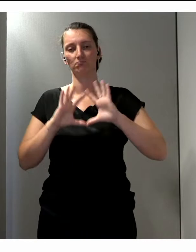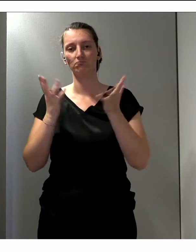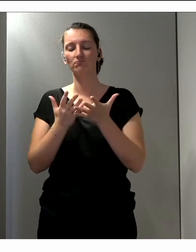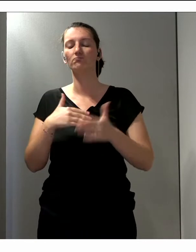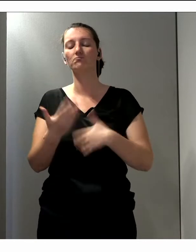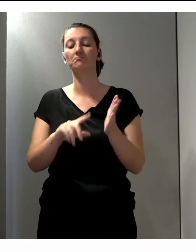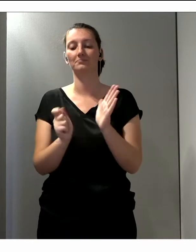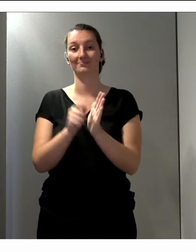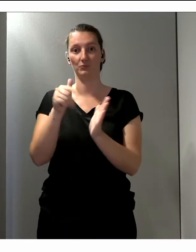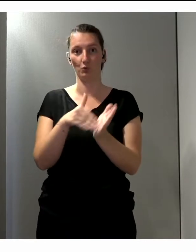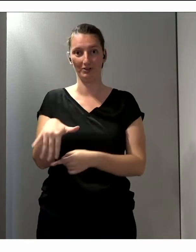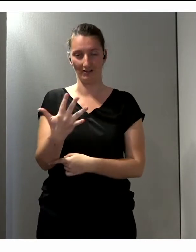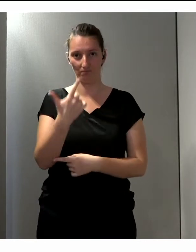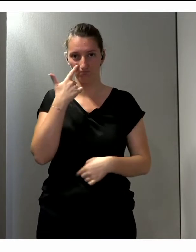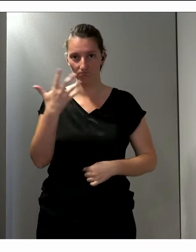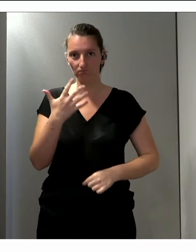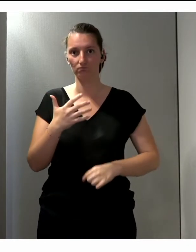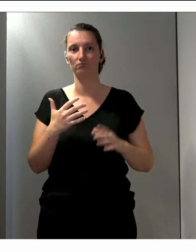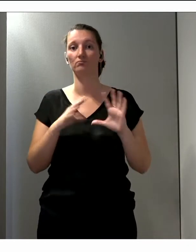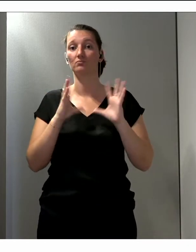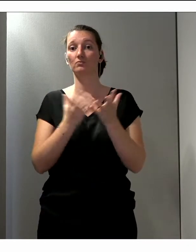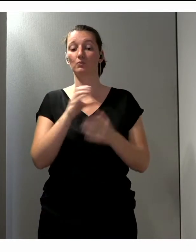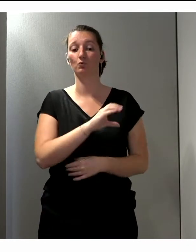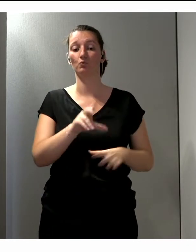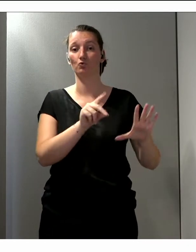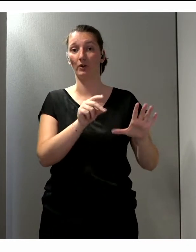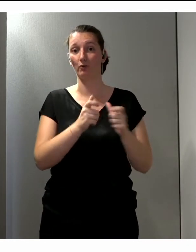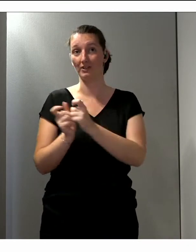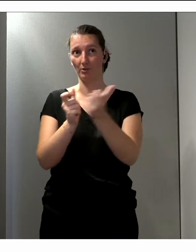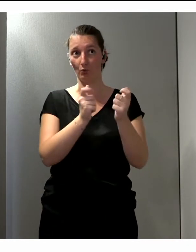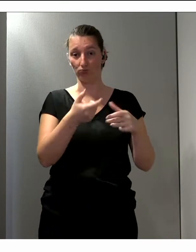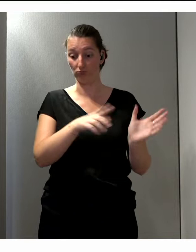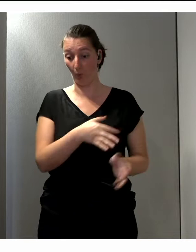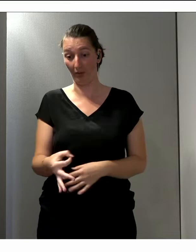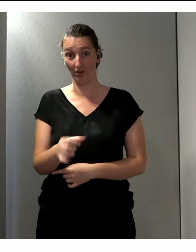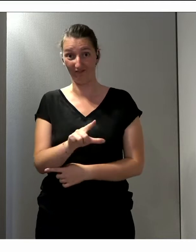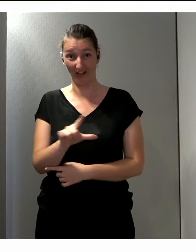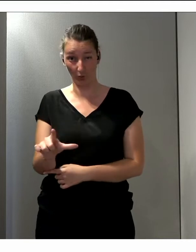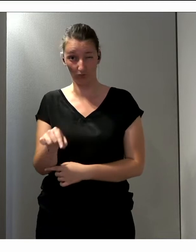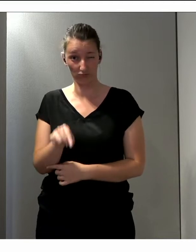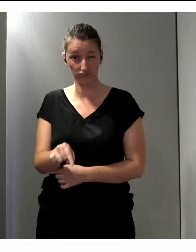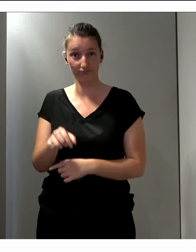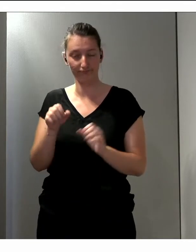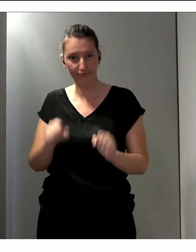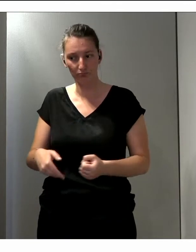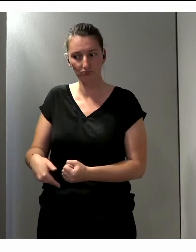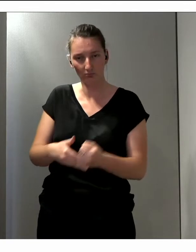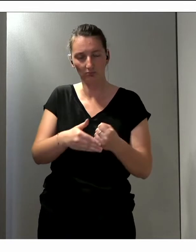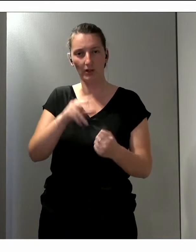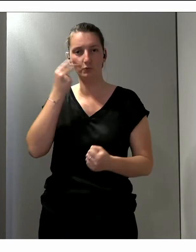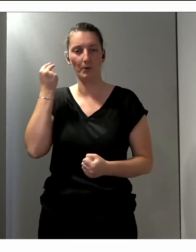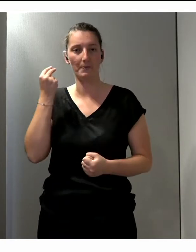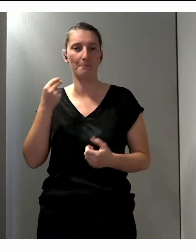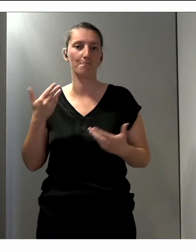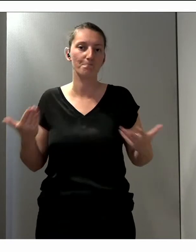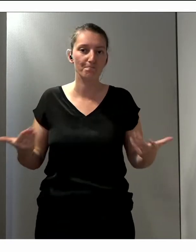en 2015, on note 22 établissements sur 180 pour lesquels il pouvait y avoir accès à des services d'aide humaine. Mais